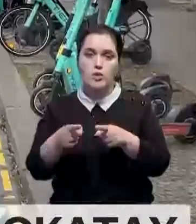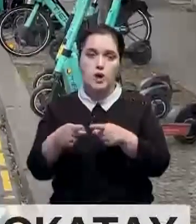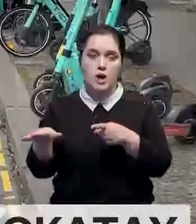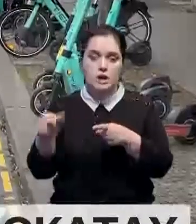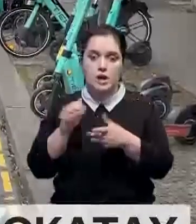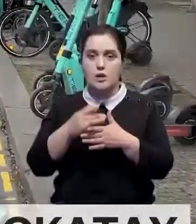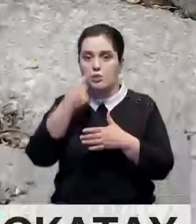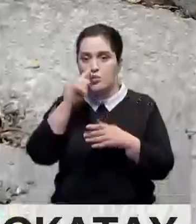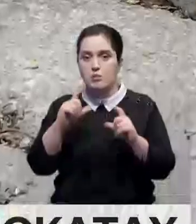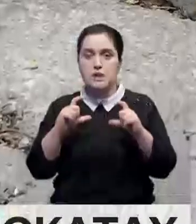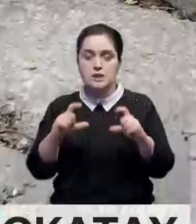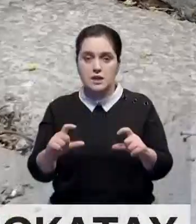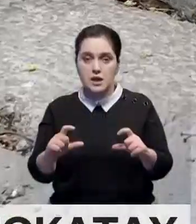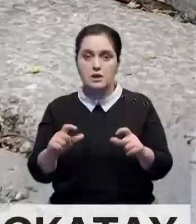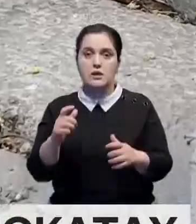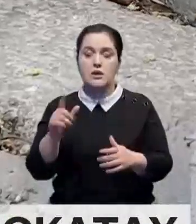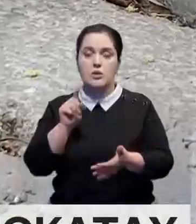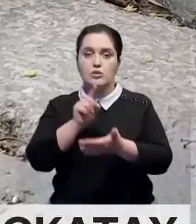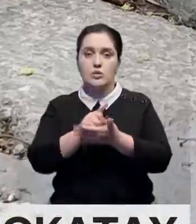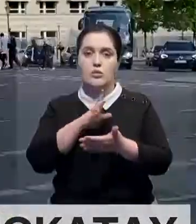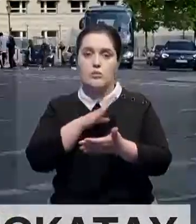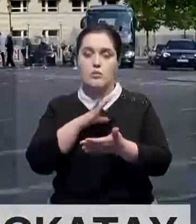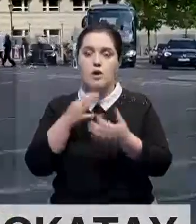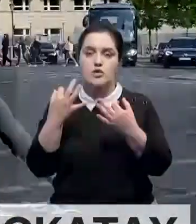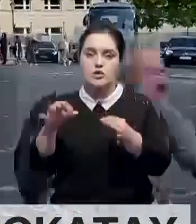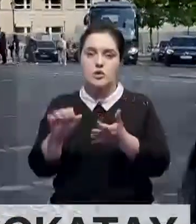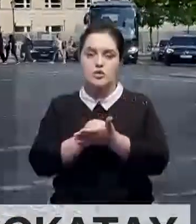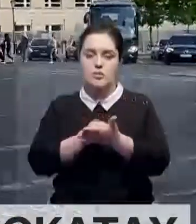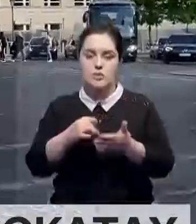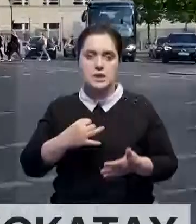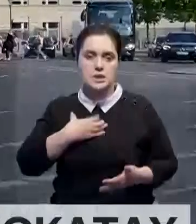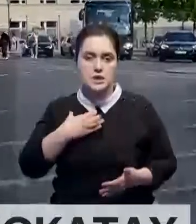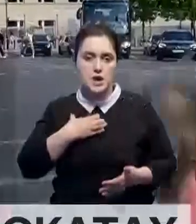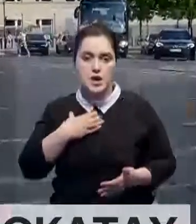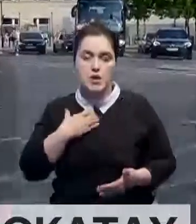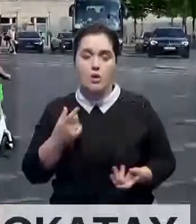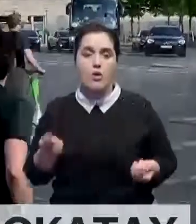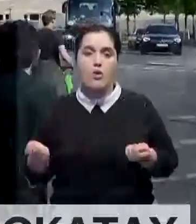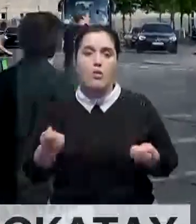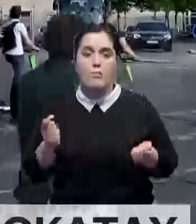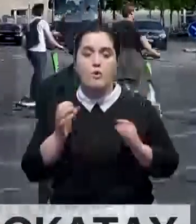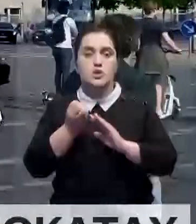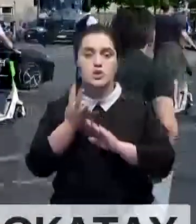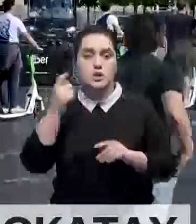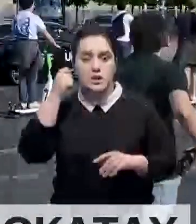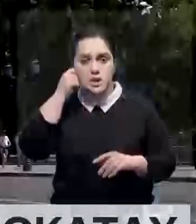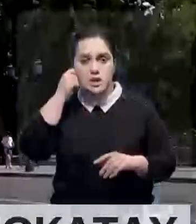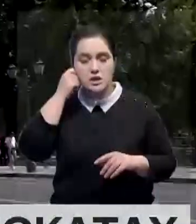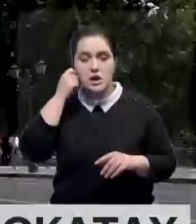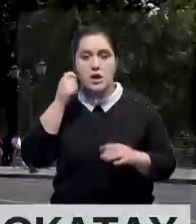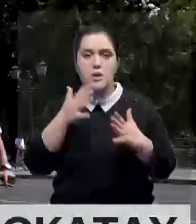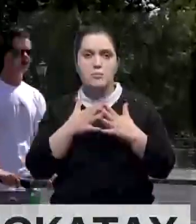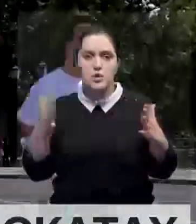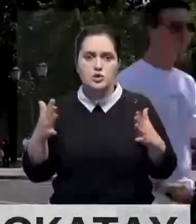есть номерной знак. Помимо этого, он должен быть сертифицирован и застрахован, а управлять им разрешено с 14 лет.